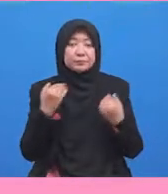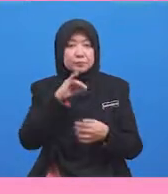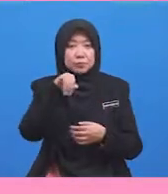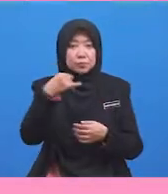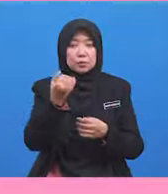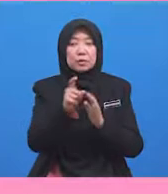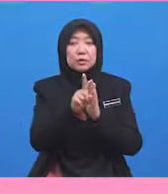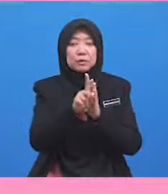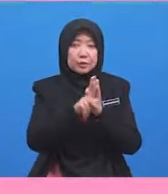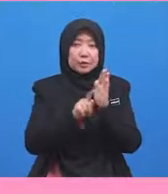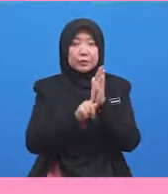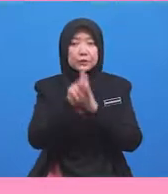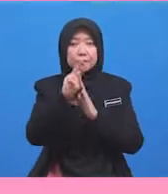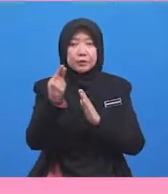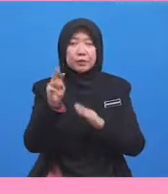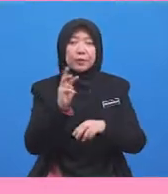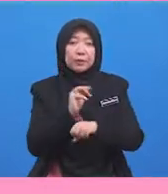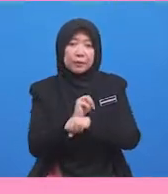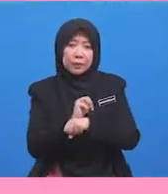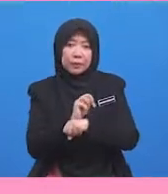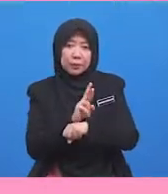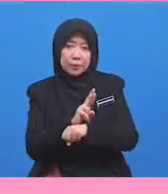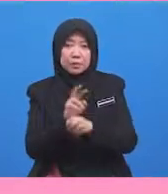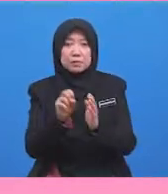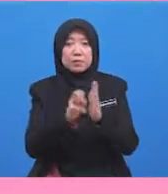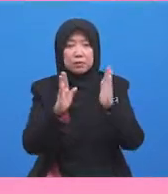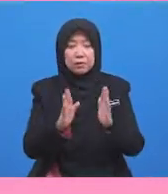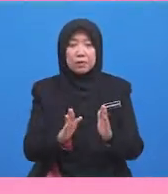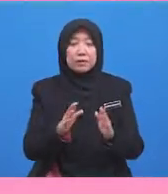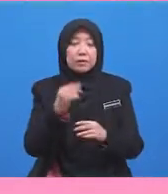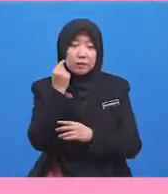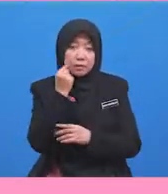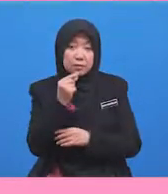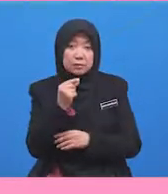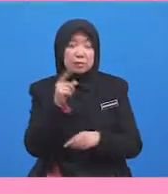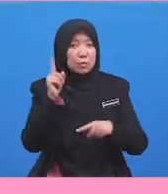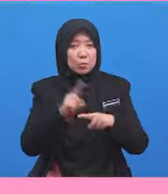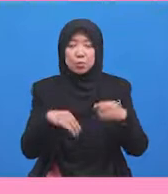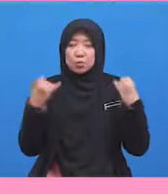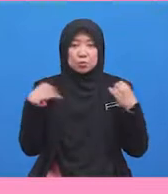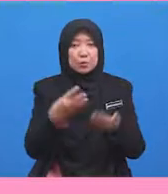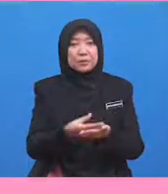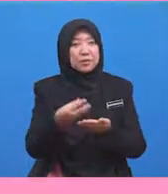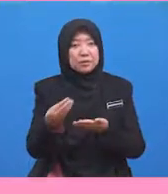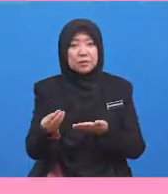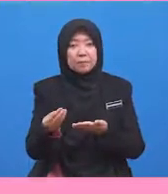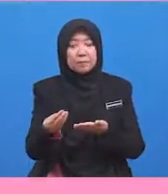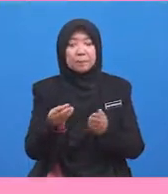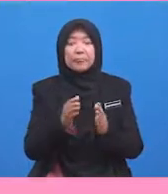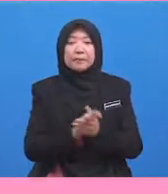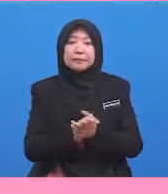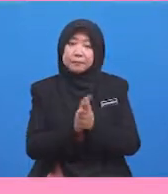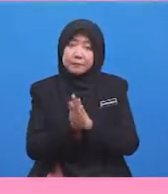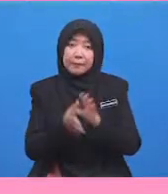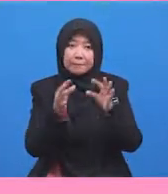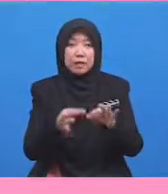ketinggian Marwah seorang gadis Marwah seorang gadis tidak boleh dijual beli oleh itu